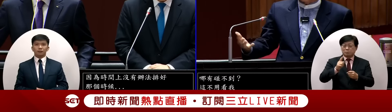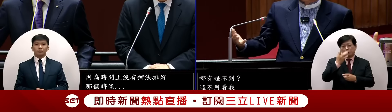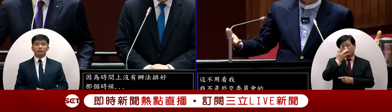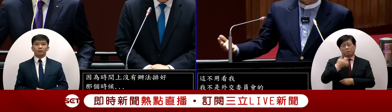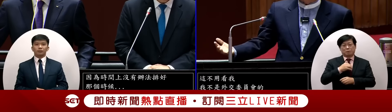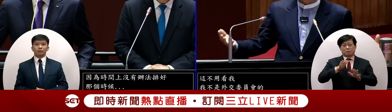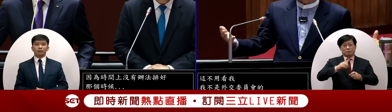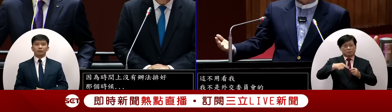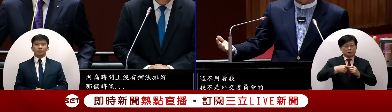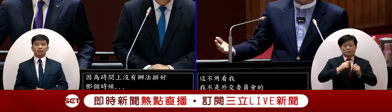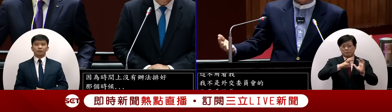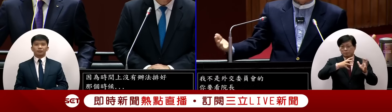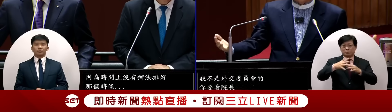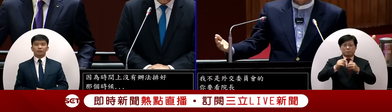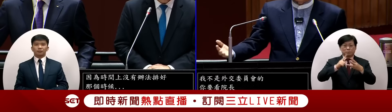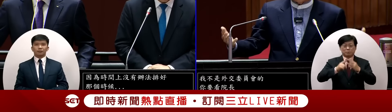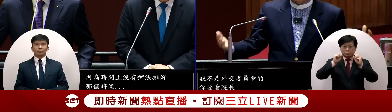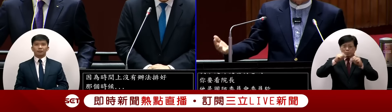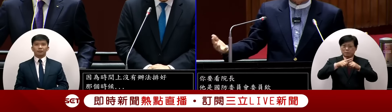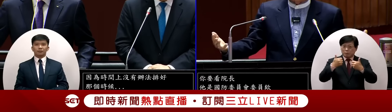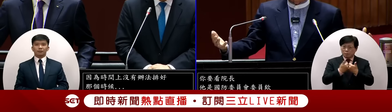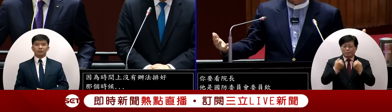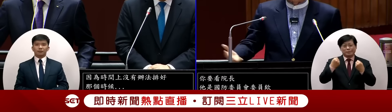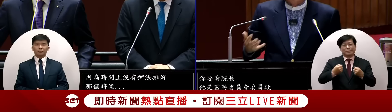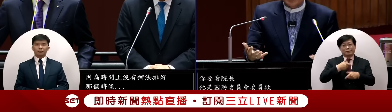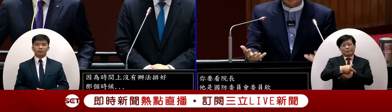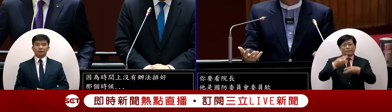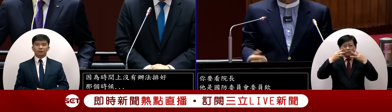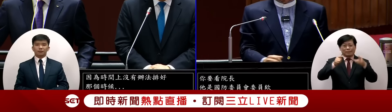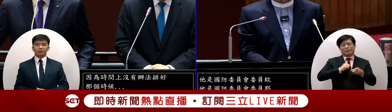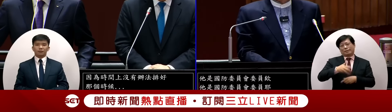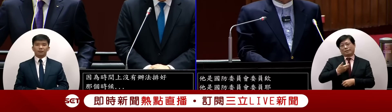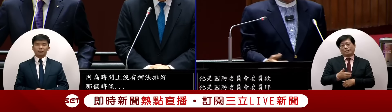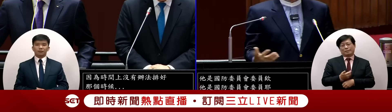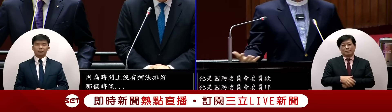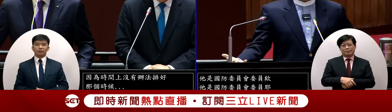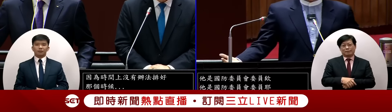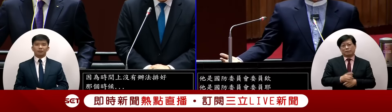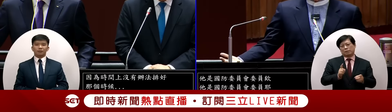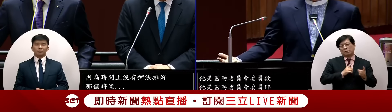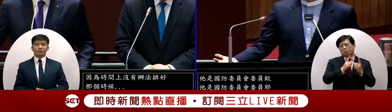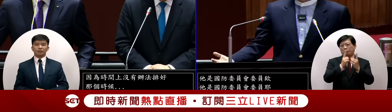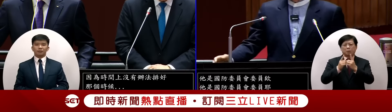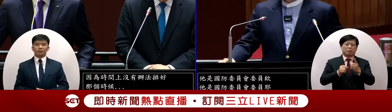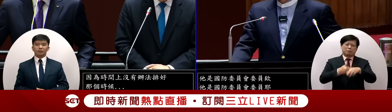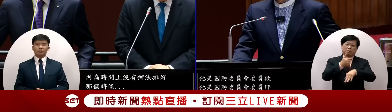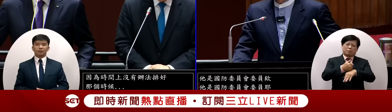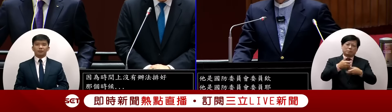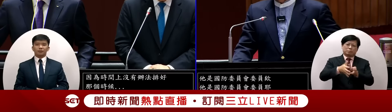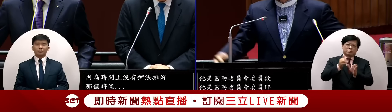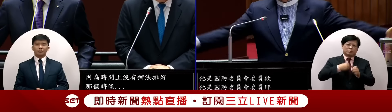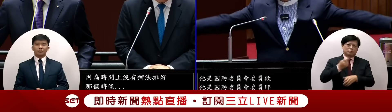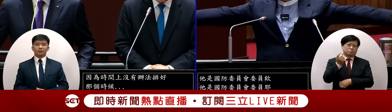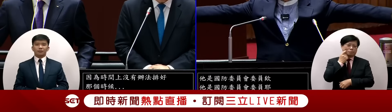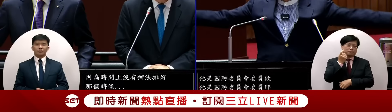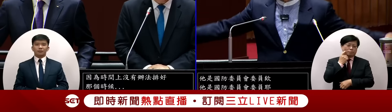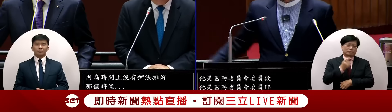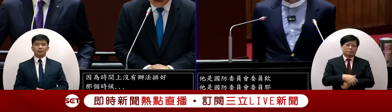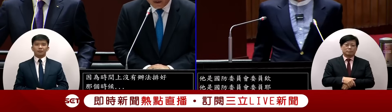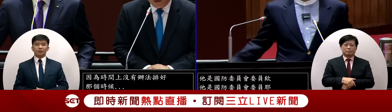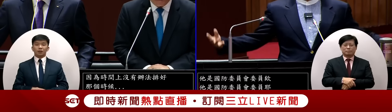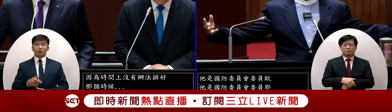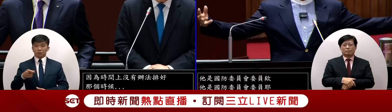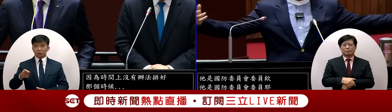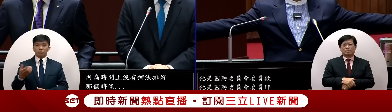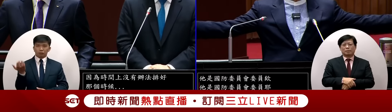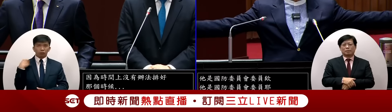年的世界民主运动大会在哪里？在约翰尼斯堡，你也不知道，还是跑丢做给。 刚举行过了，就在